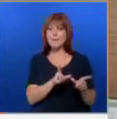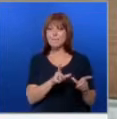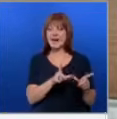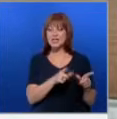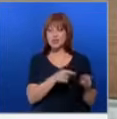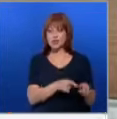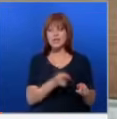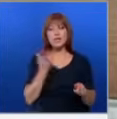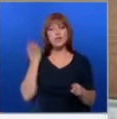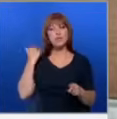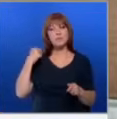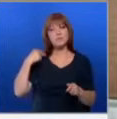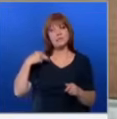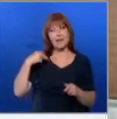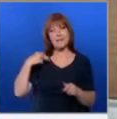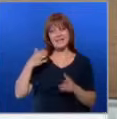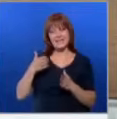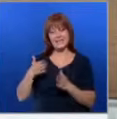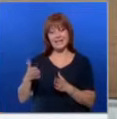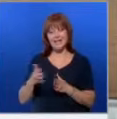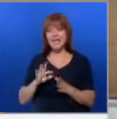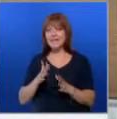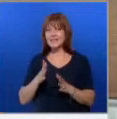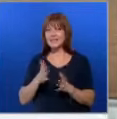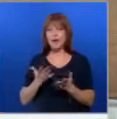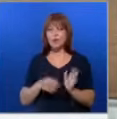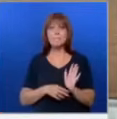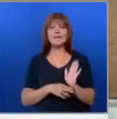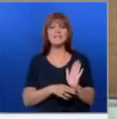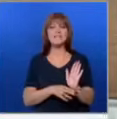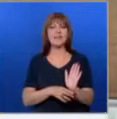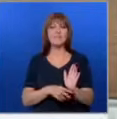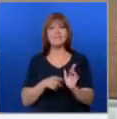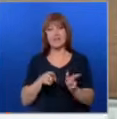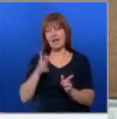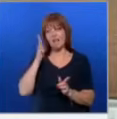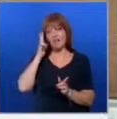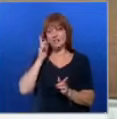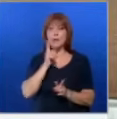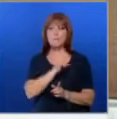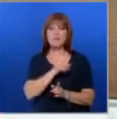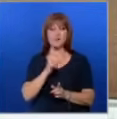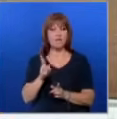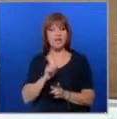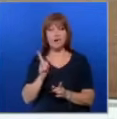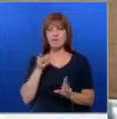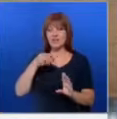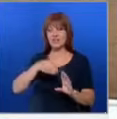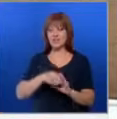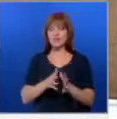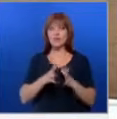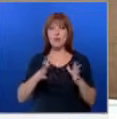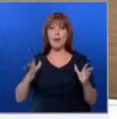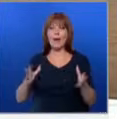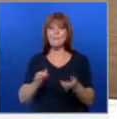социалист, бившия президент Франсуа Оланд. Някои по-радикални представители на непокорна Франция предупредиха, че няма да влязат в голяма